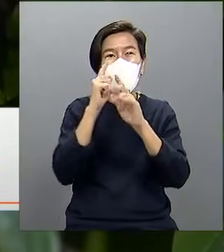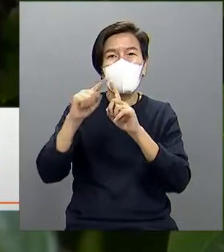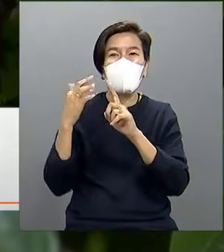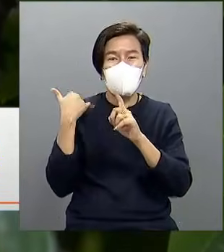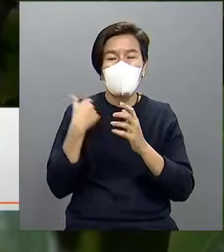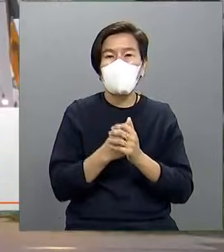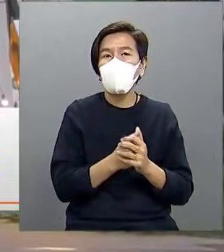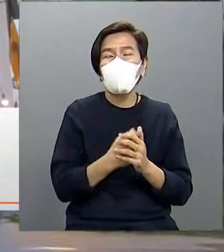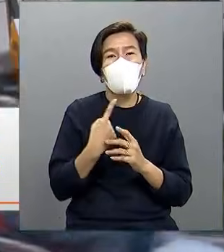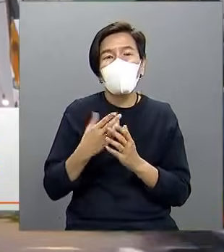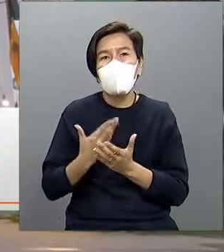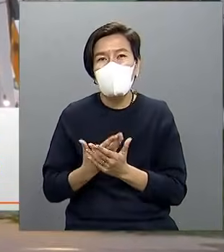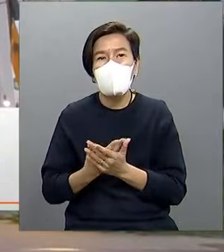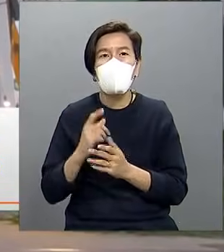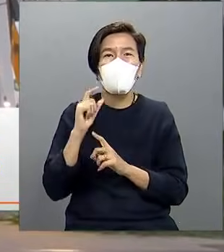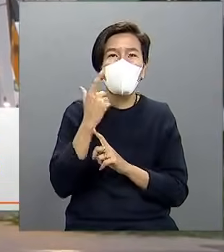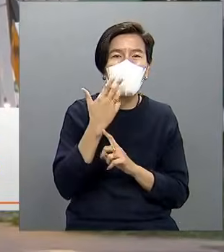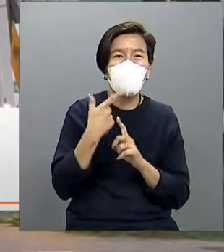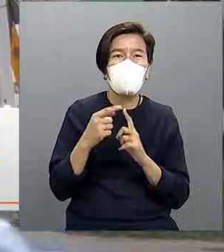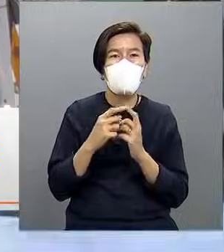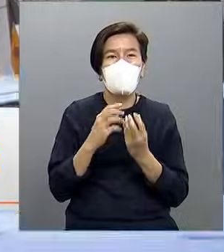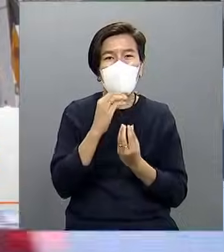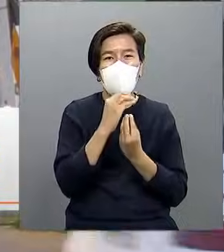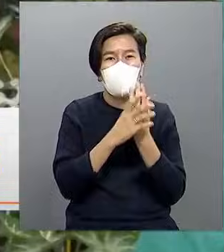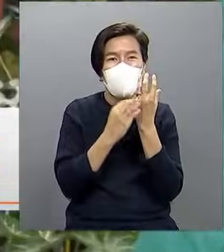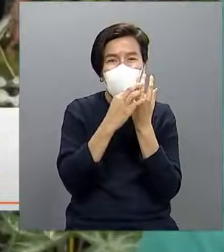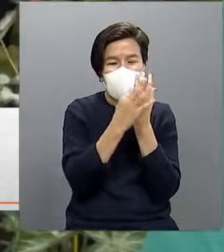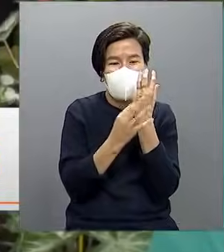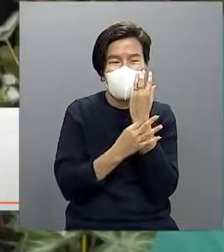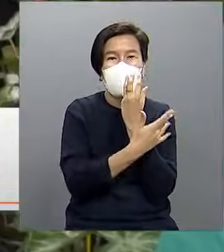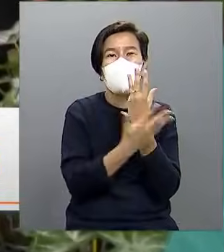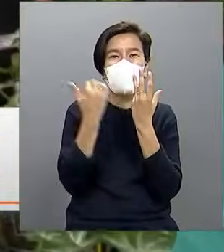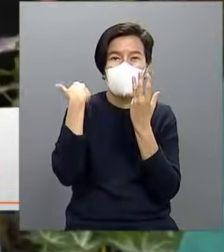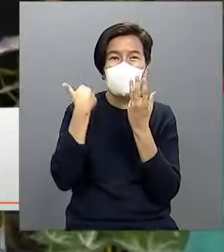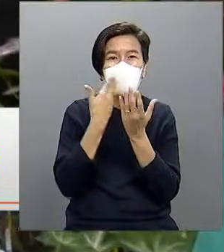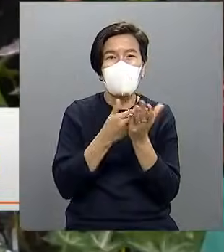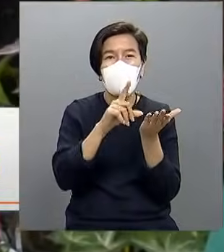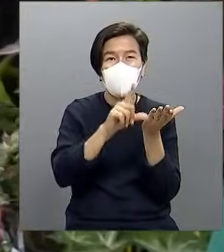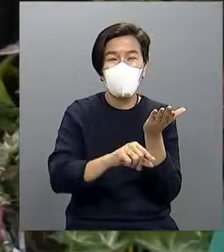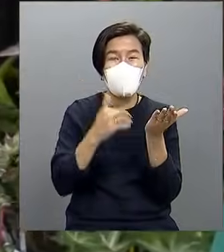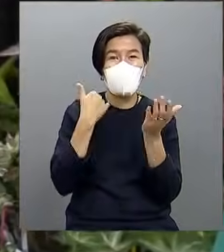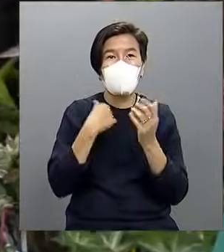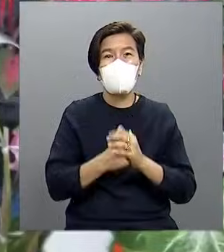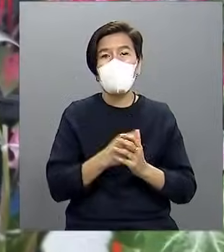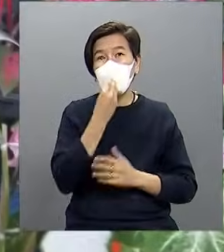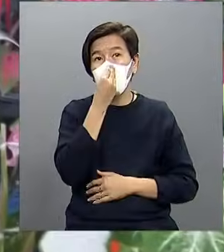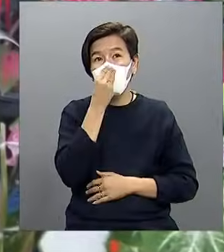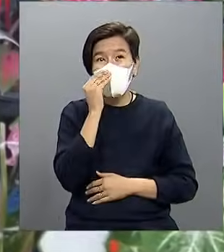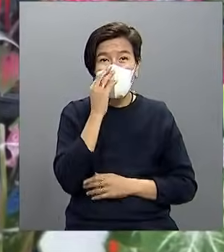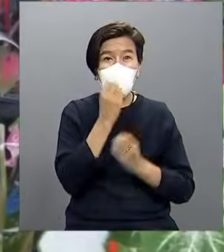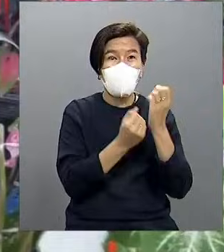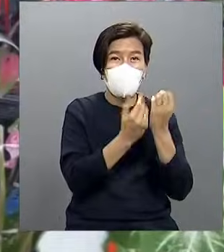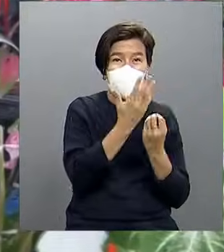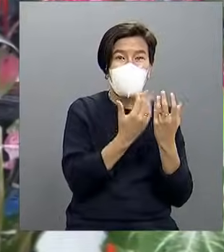ทองแล้วก็ต้นกระบองเพชรก็มีขายกันในราคาถูกๆด้วยครับ แล้วนอกจากจะมีไม้ดอกไม้ประดับขายแล้วนะคะภายในเทศกาล